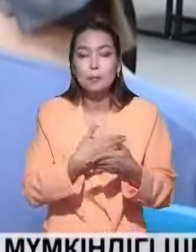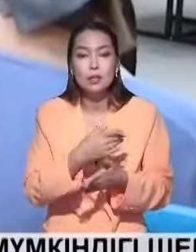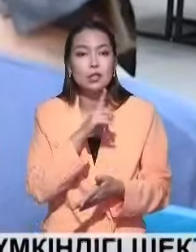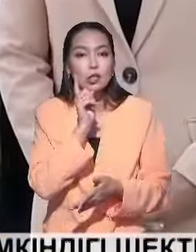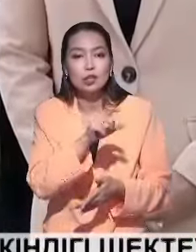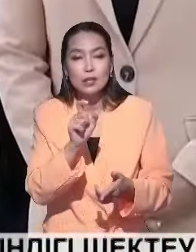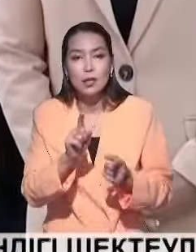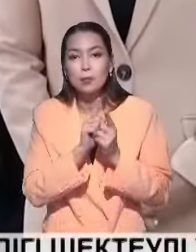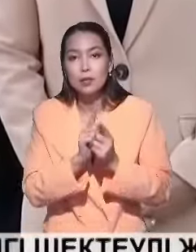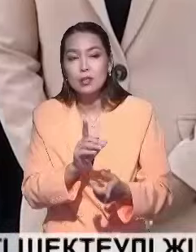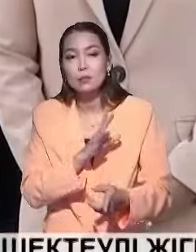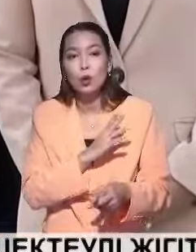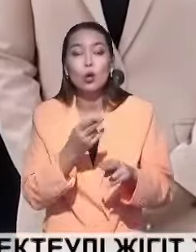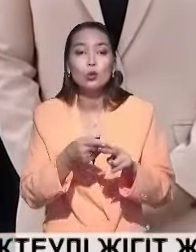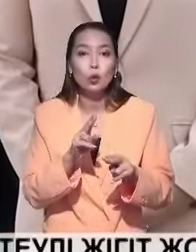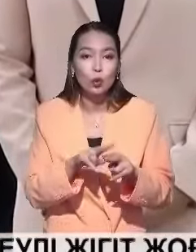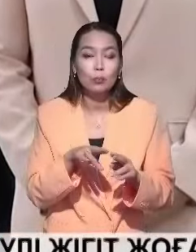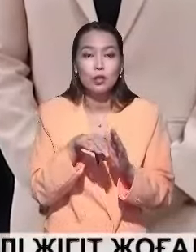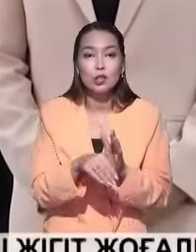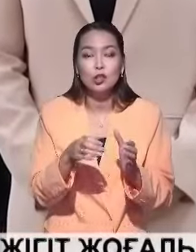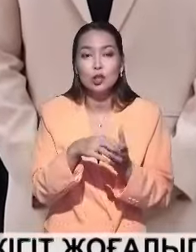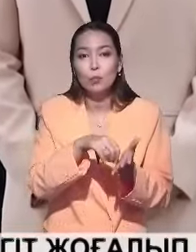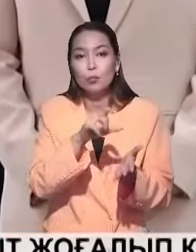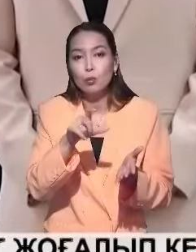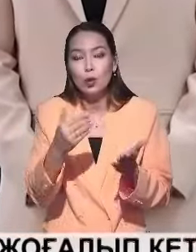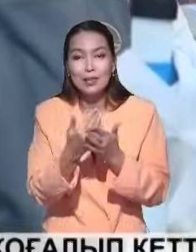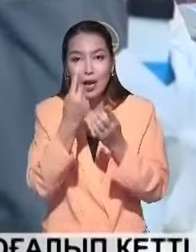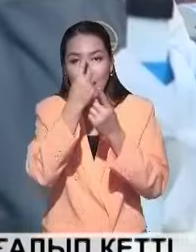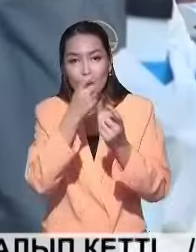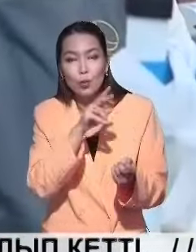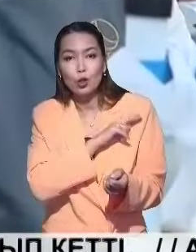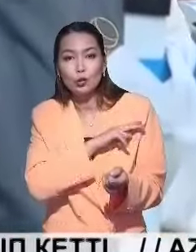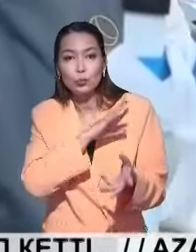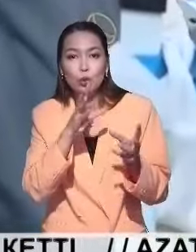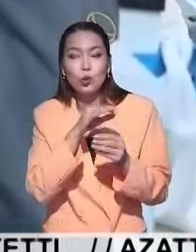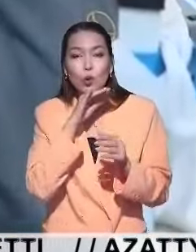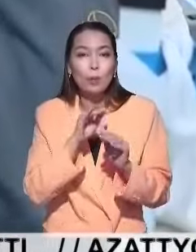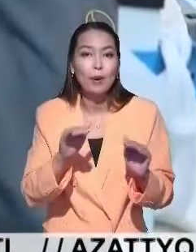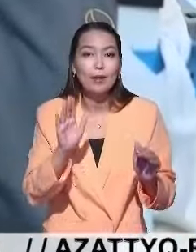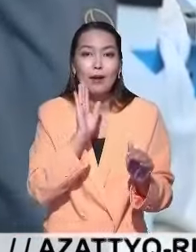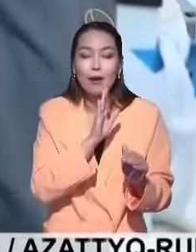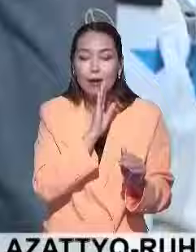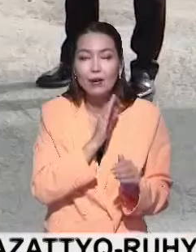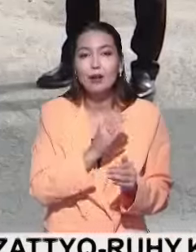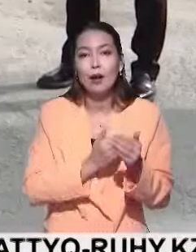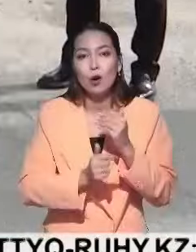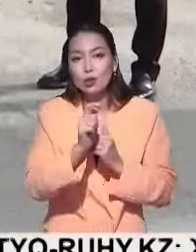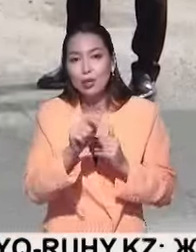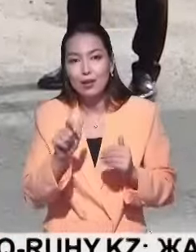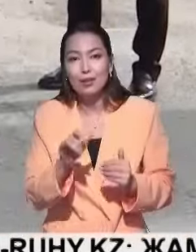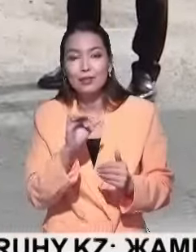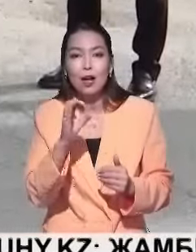белсенді жастармен кездесті. Сонымен қатар штаб мүшелері ақпараттық жұмыс аясында көп балалы аналар, мүмкіндігі шектеулі теулі жандар